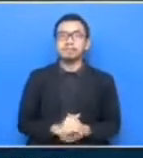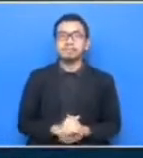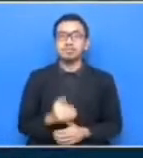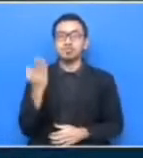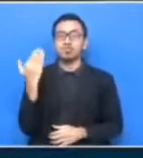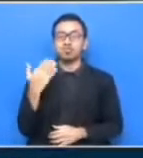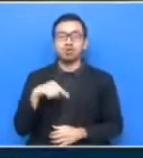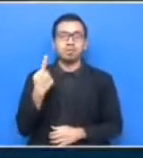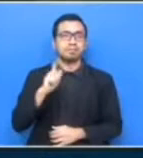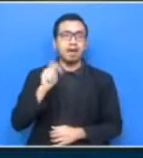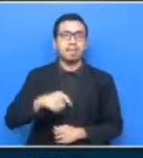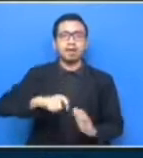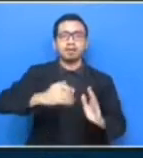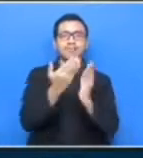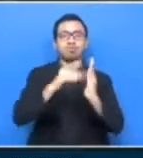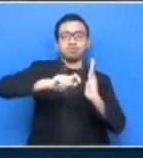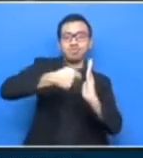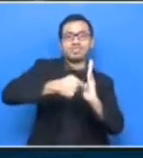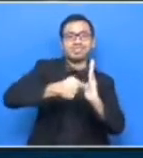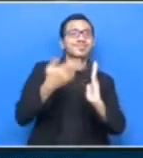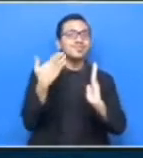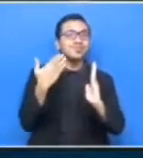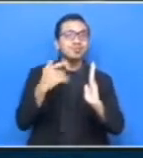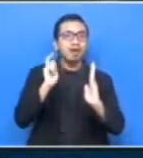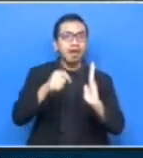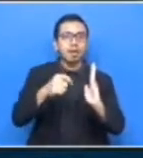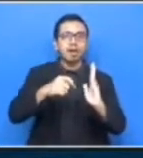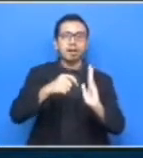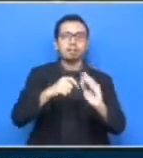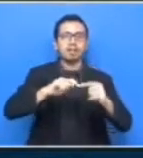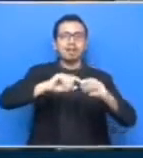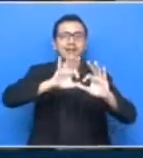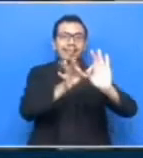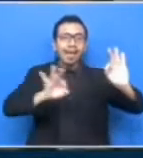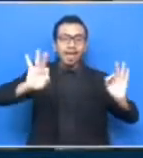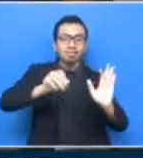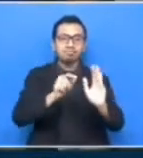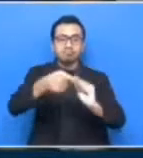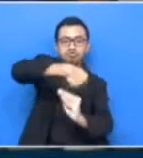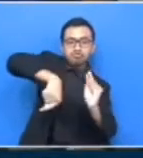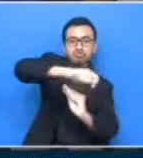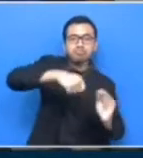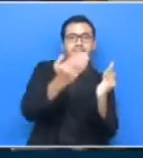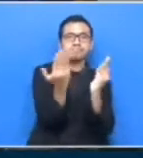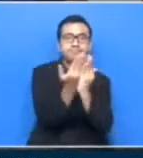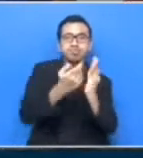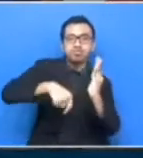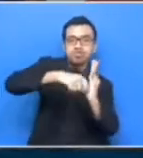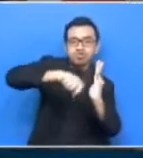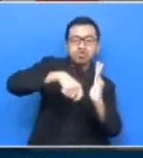kemudian digembok itu sempat ya pakai rantai karena ada kekhawatiran akan tetapi ini beresiko